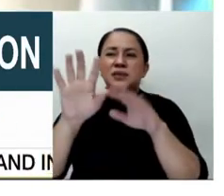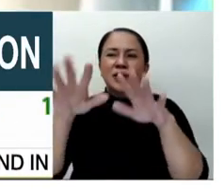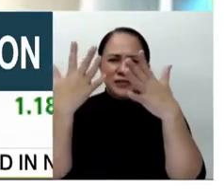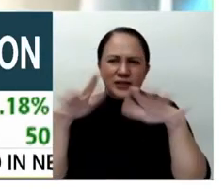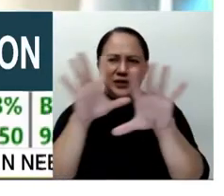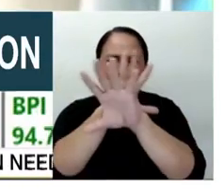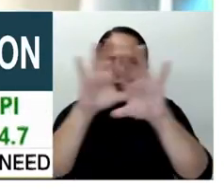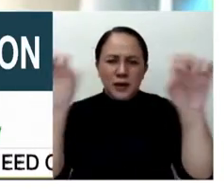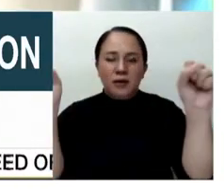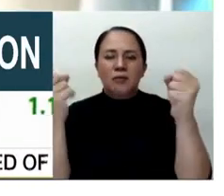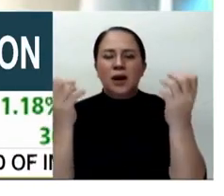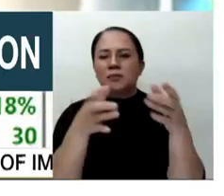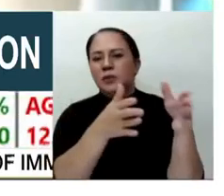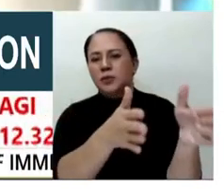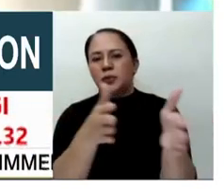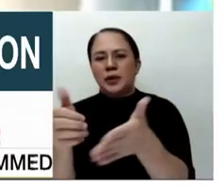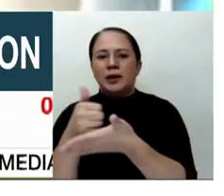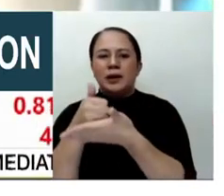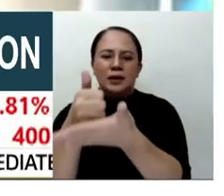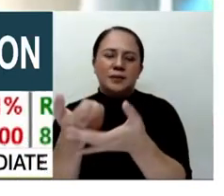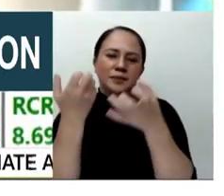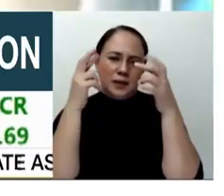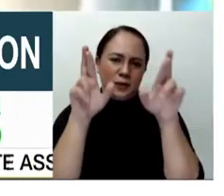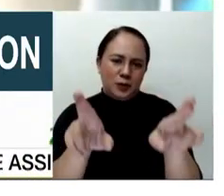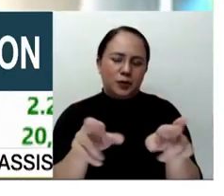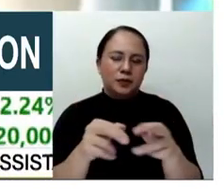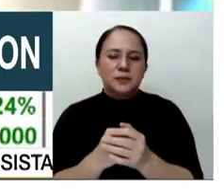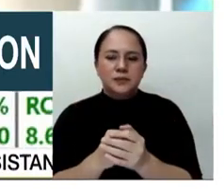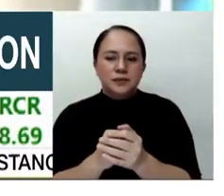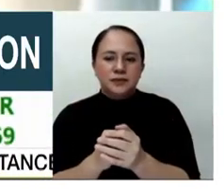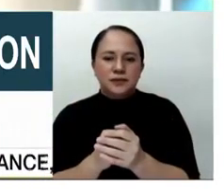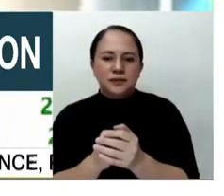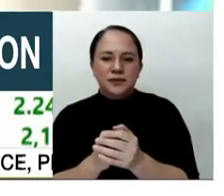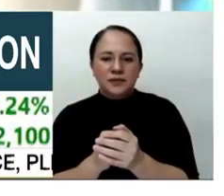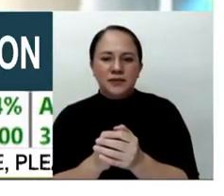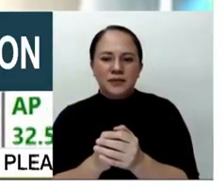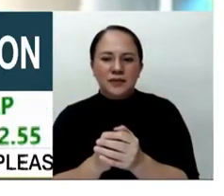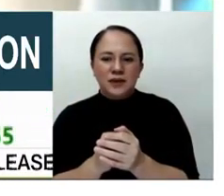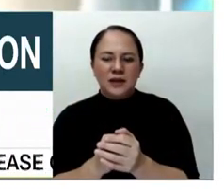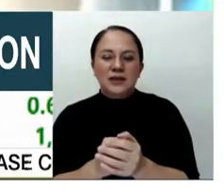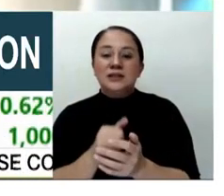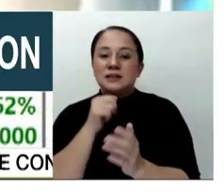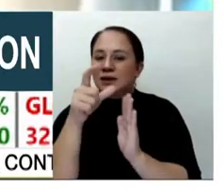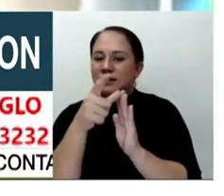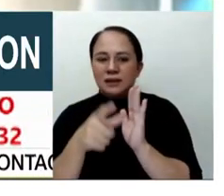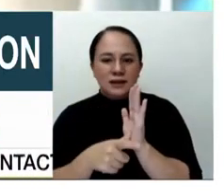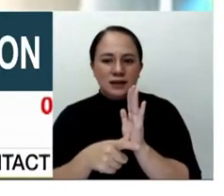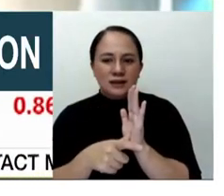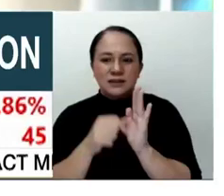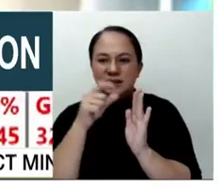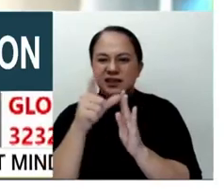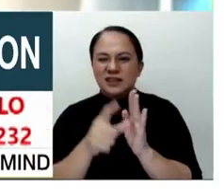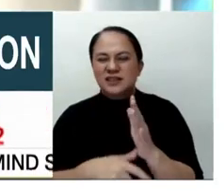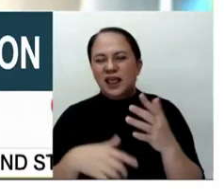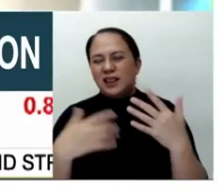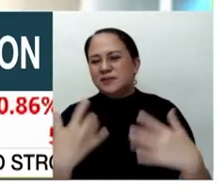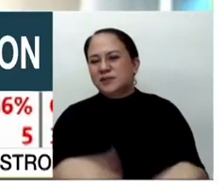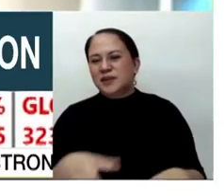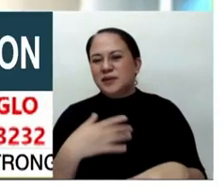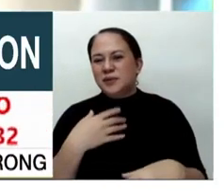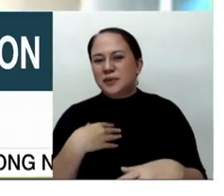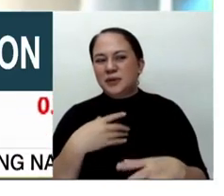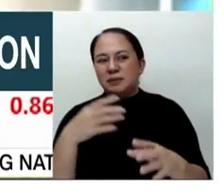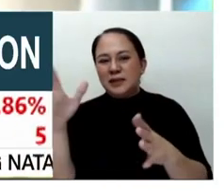rin maitutulong sa mga mayors na tumulong sa iyo. Yan sir, illegal yan. Sabi ko pa nga, larong lupa yan sir, sasabog tayo